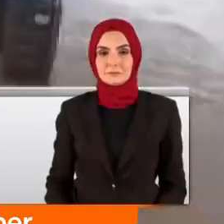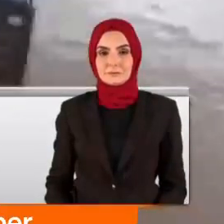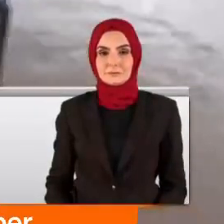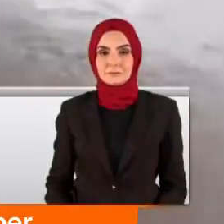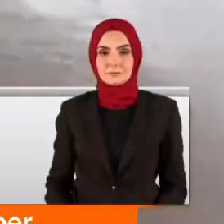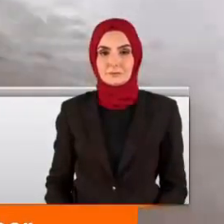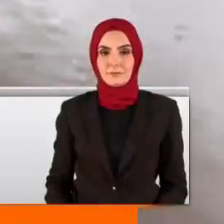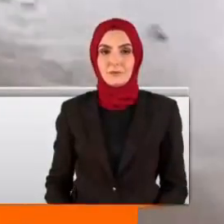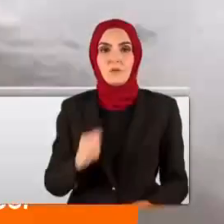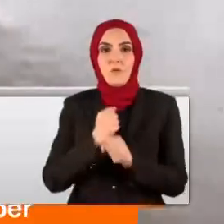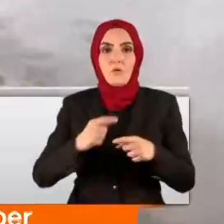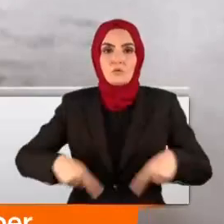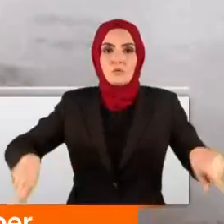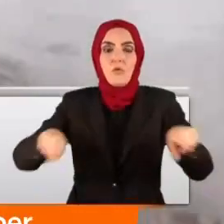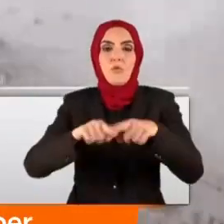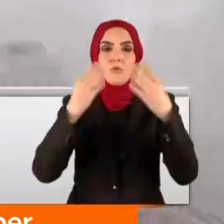Göle dönen yollar,